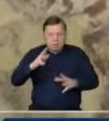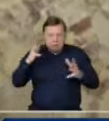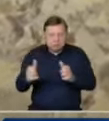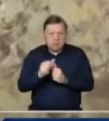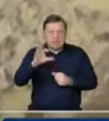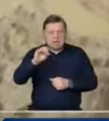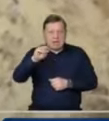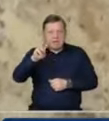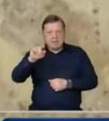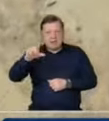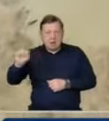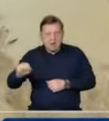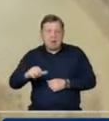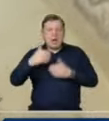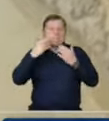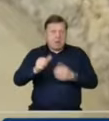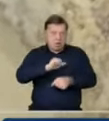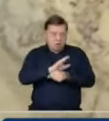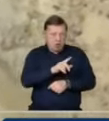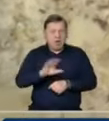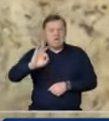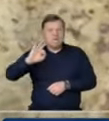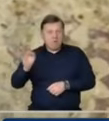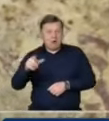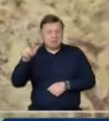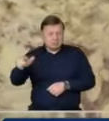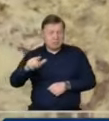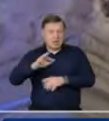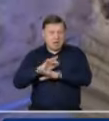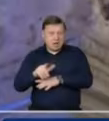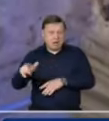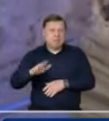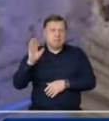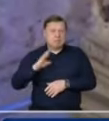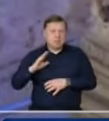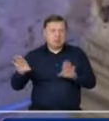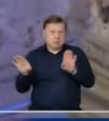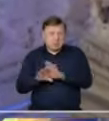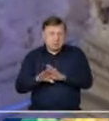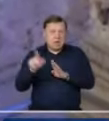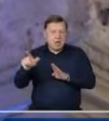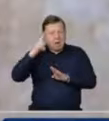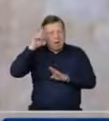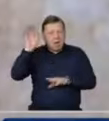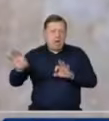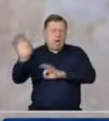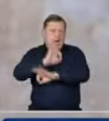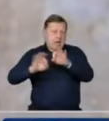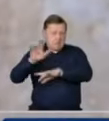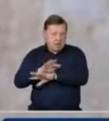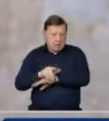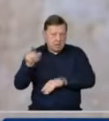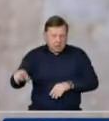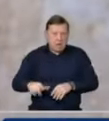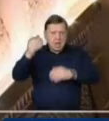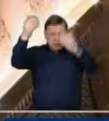Sewilli, paradoksalnie dzięki pandemii. Właściciel jednej z restauracji w centrum miasta, korzystając z zamknięcia, postanowił zrobić remont. I właśnie wtedy za jedną ze